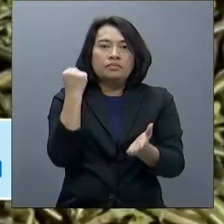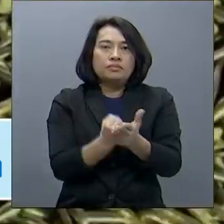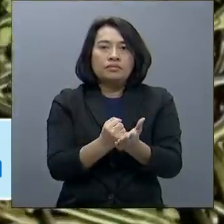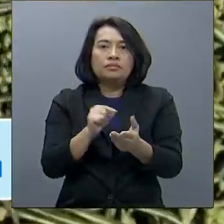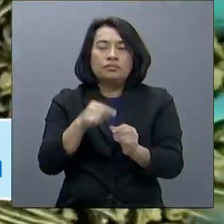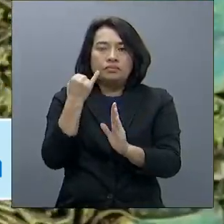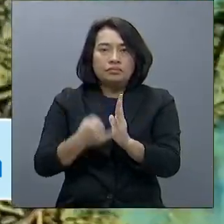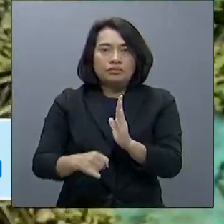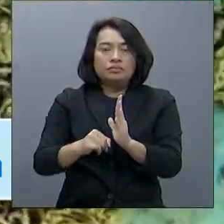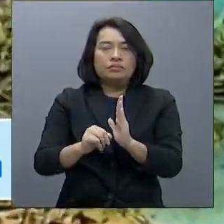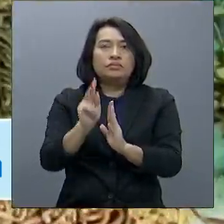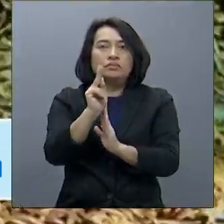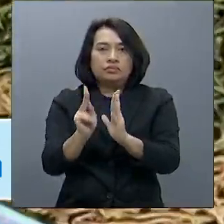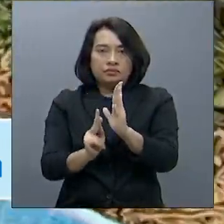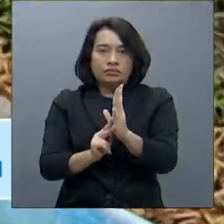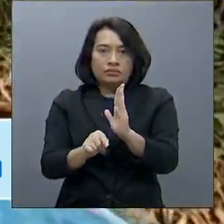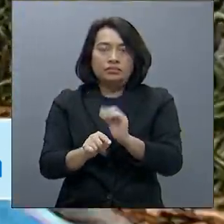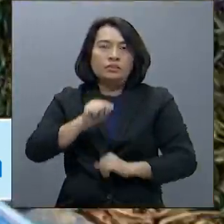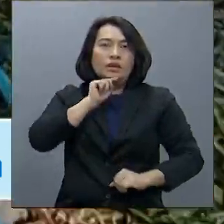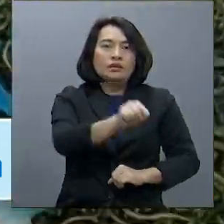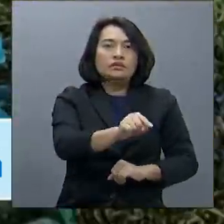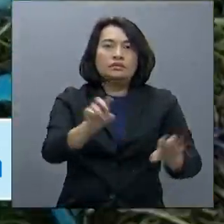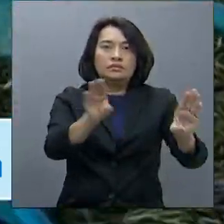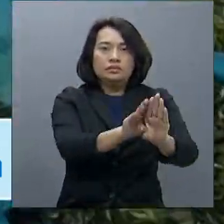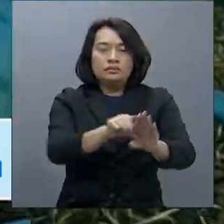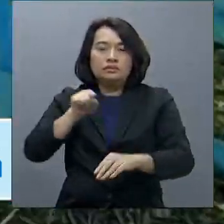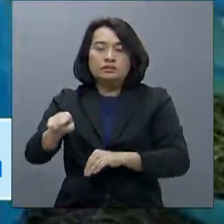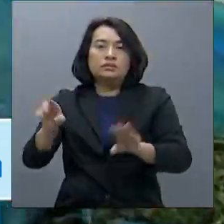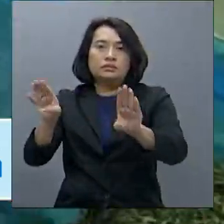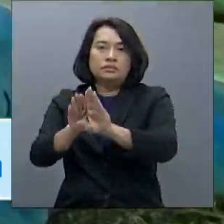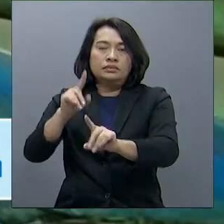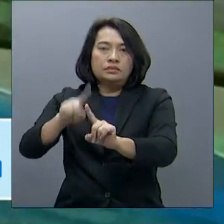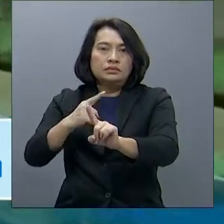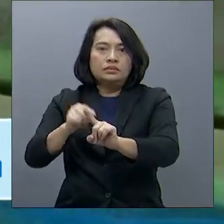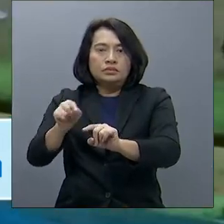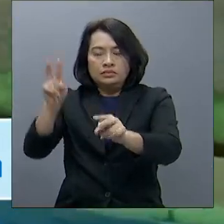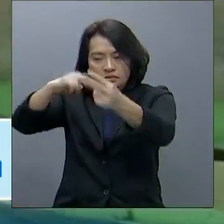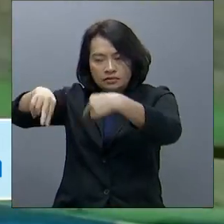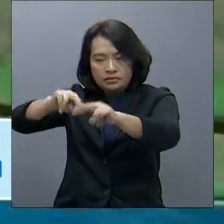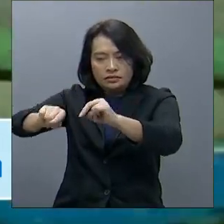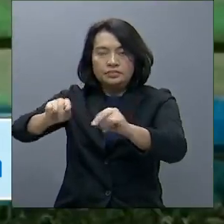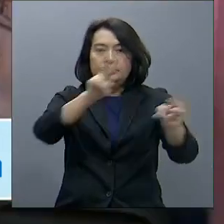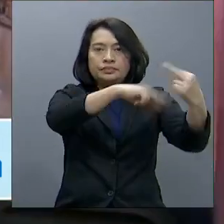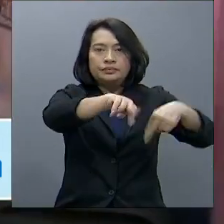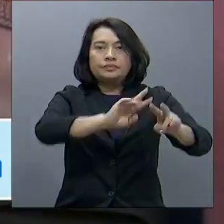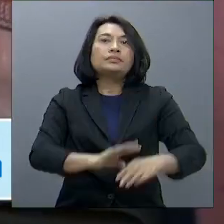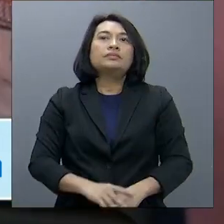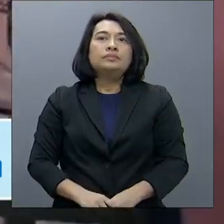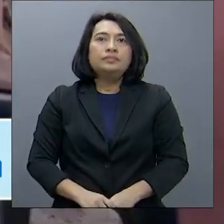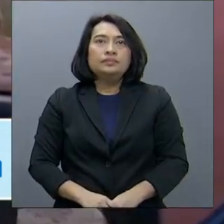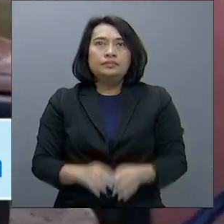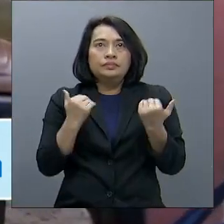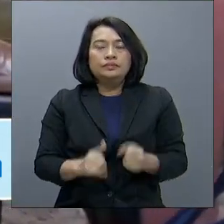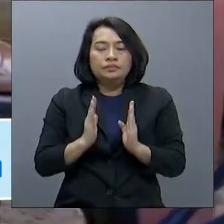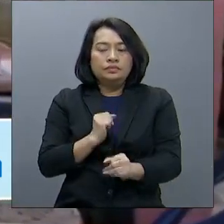ต้องจึงต้องการให้มีการสั่งปิดเป็นการชั่วคราวเพื่อตรวจสอบก่อนเรื่องนี้นักข่าวของเราลงพื้นที่